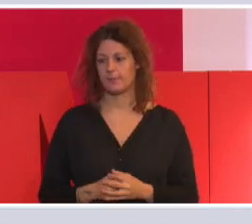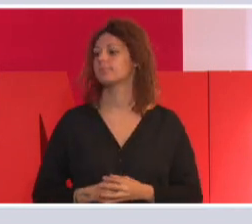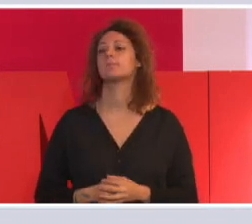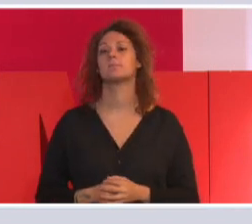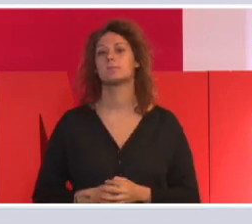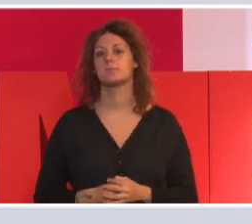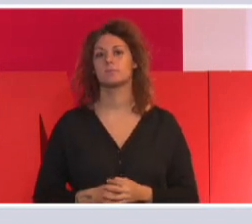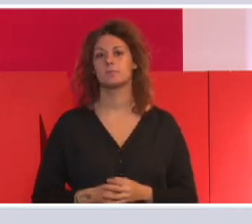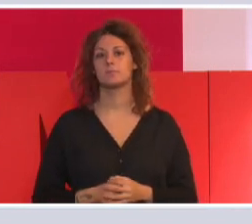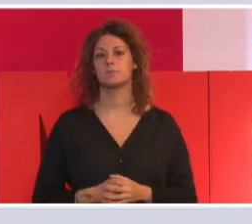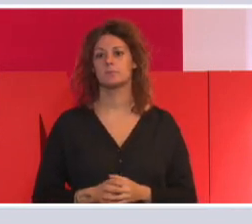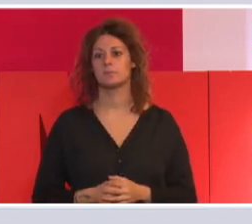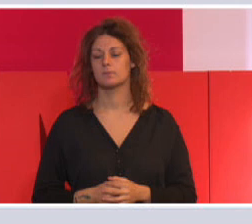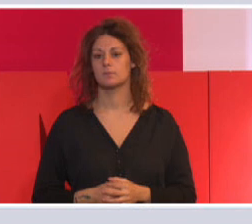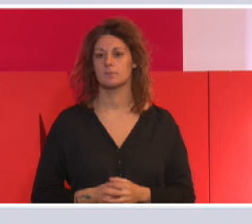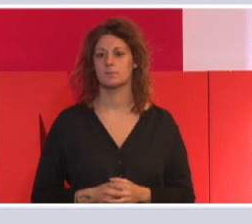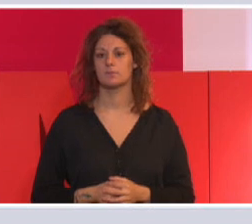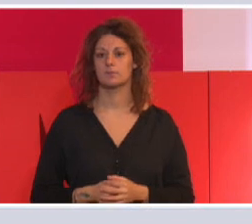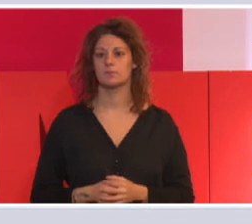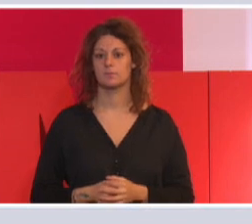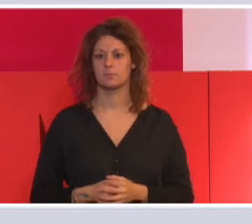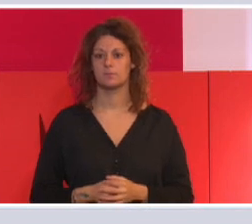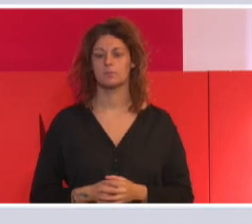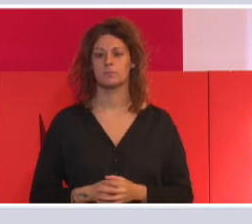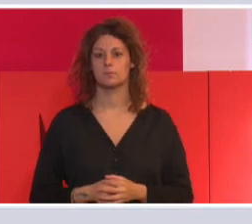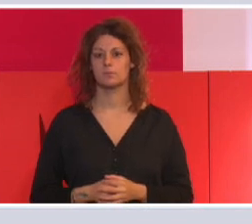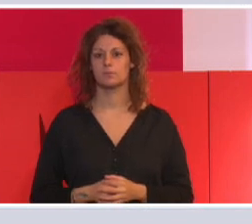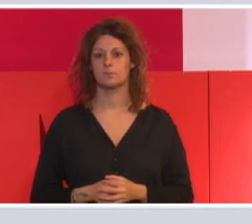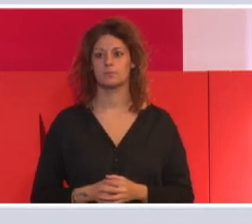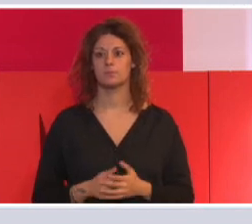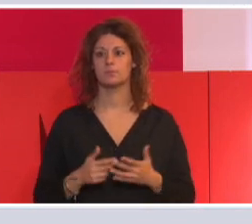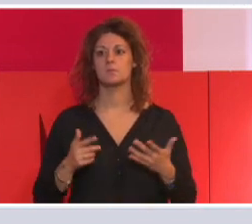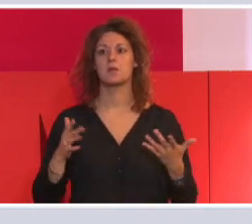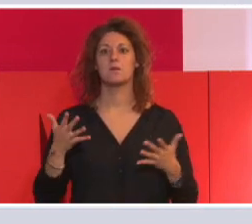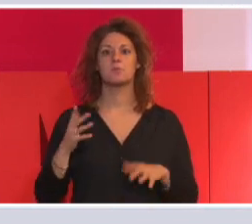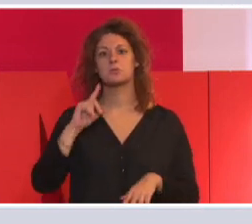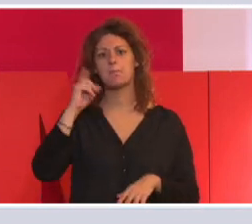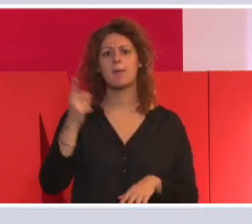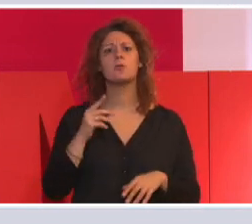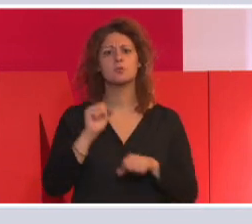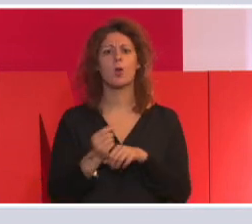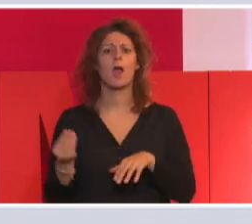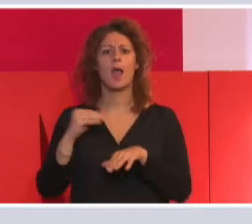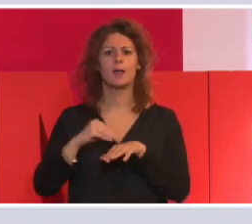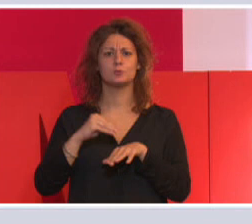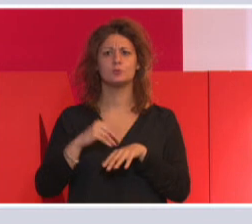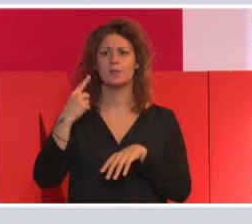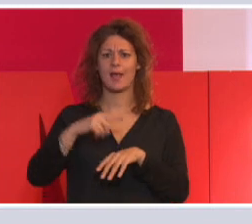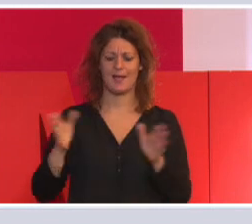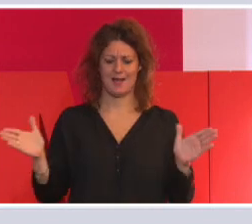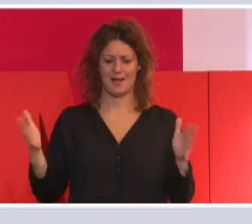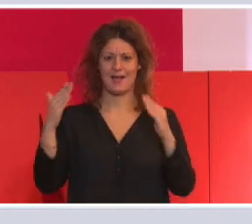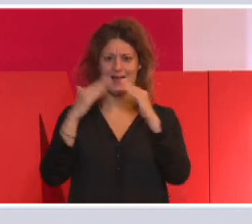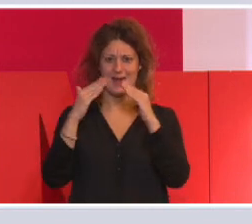rio doratori delle varie stanze probabilmente aiuterebbe un pochino tutto il nostro contesto però ad ogni modo non si può